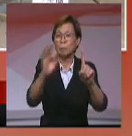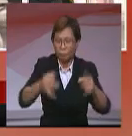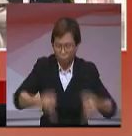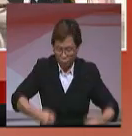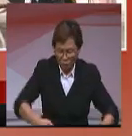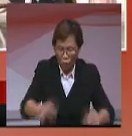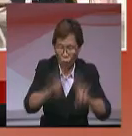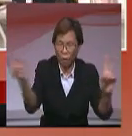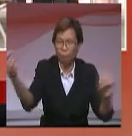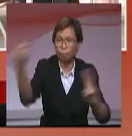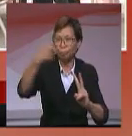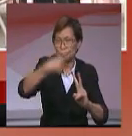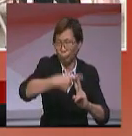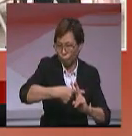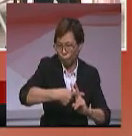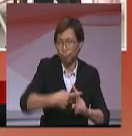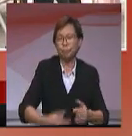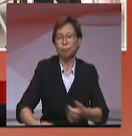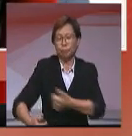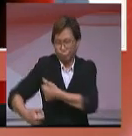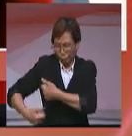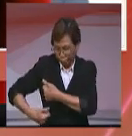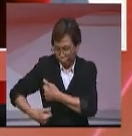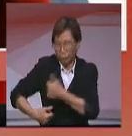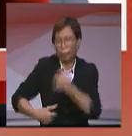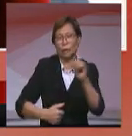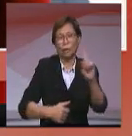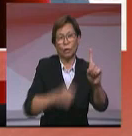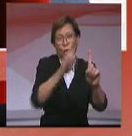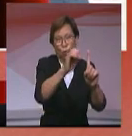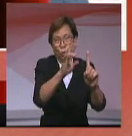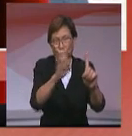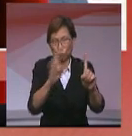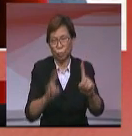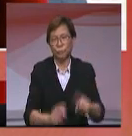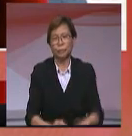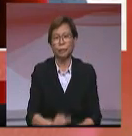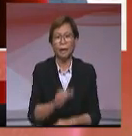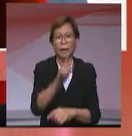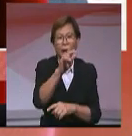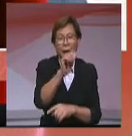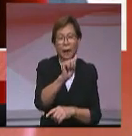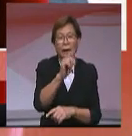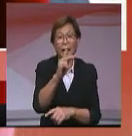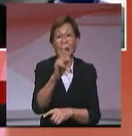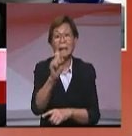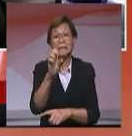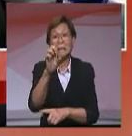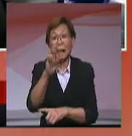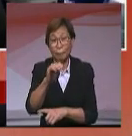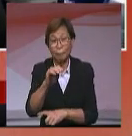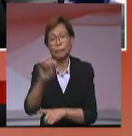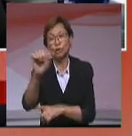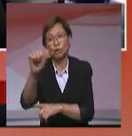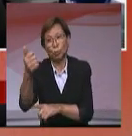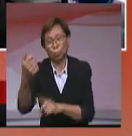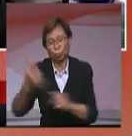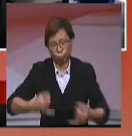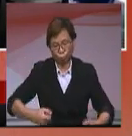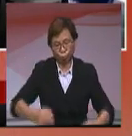raya, Angkatan Tentera Malaysia 107, AKSEM sebanyak 10